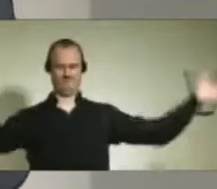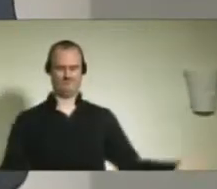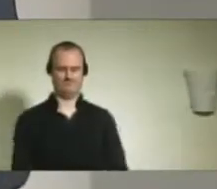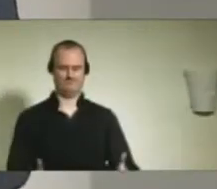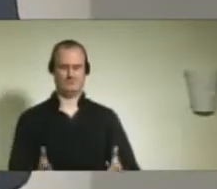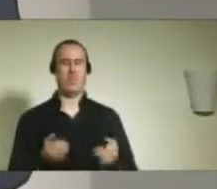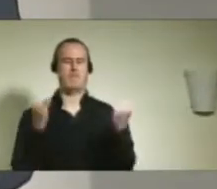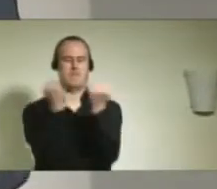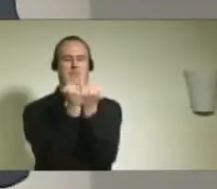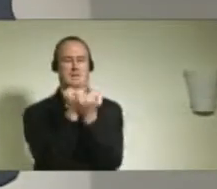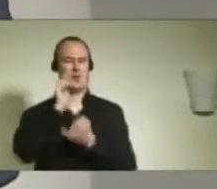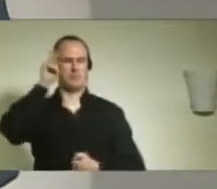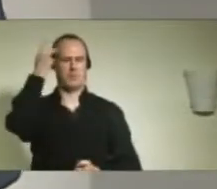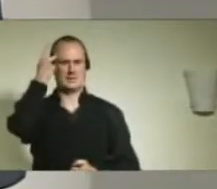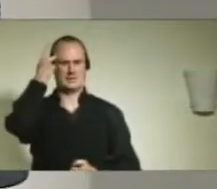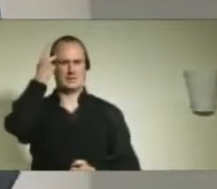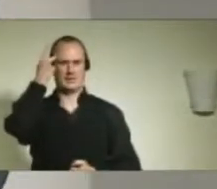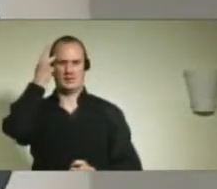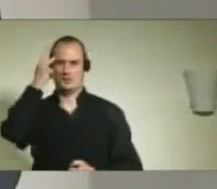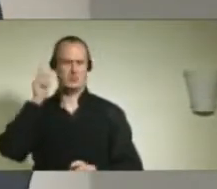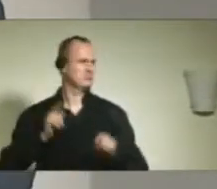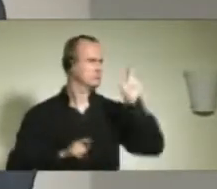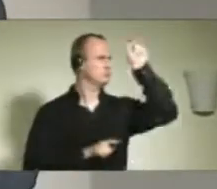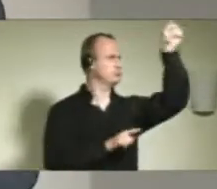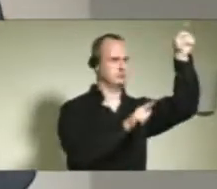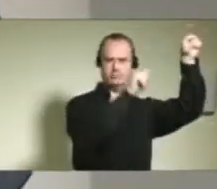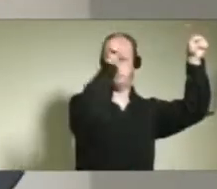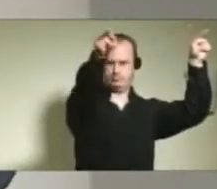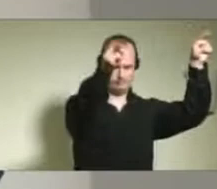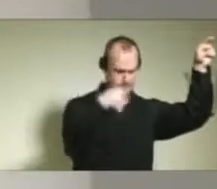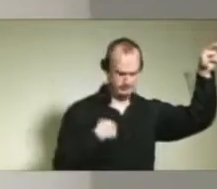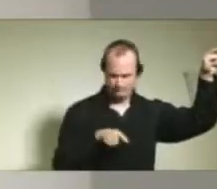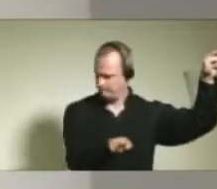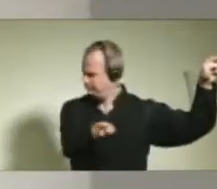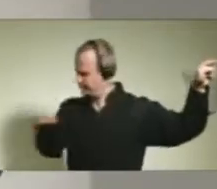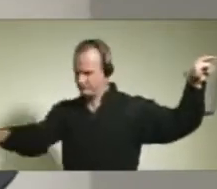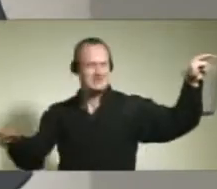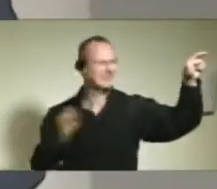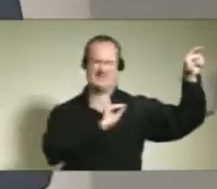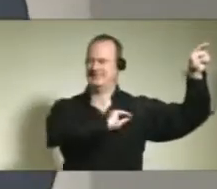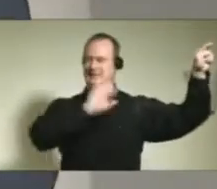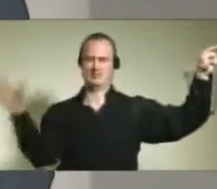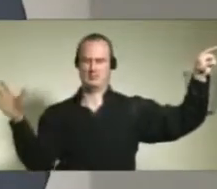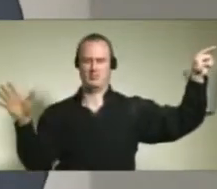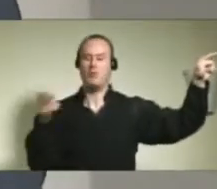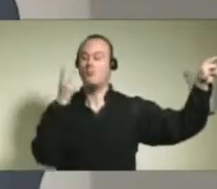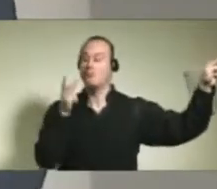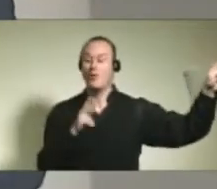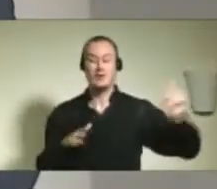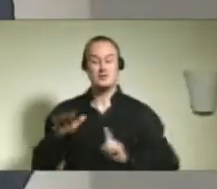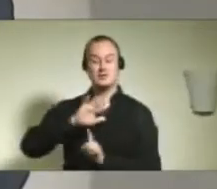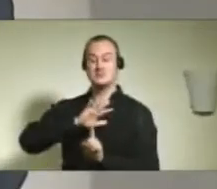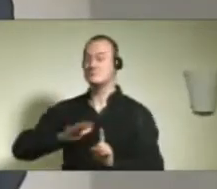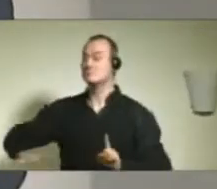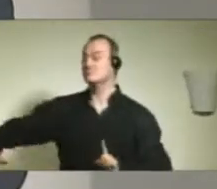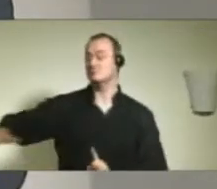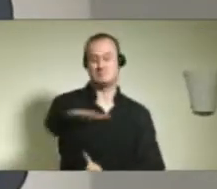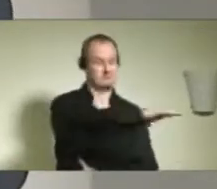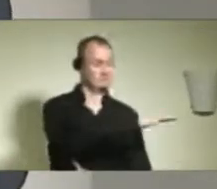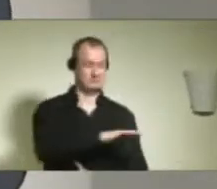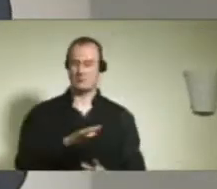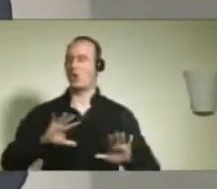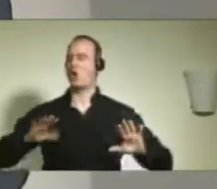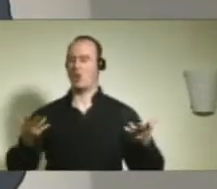lutte politique du début à la fin quand on regarde la situation dans laquelle on est. Et par rapport à